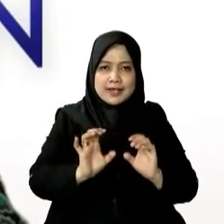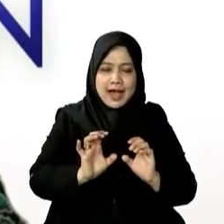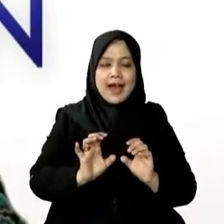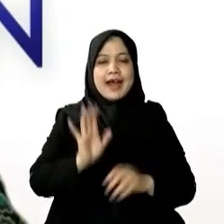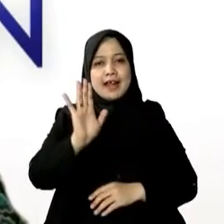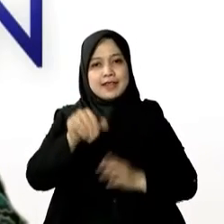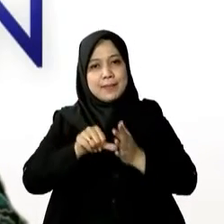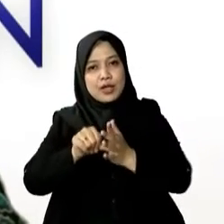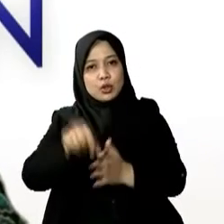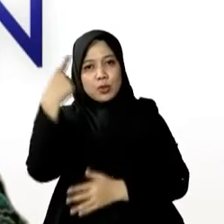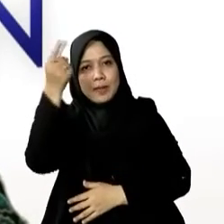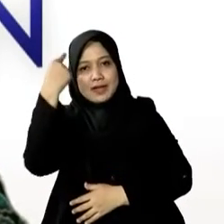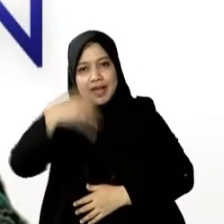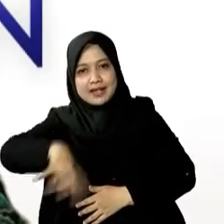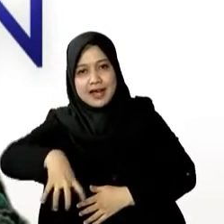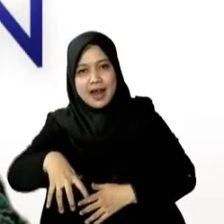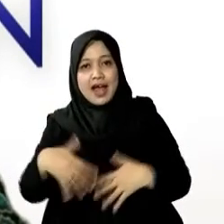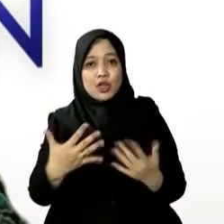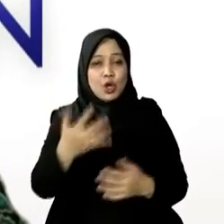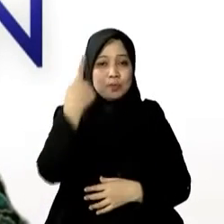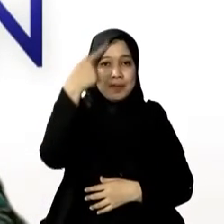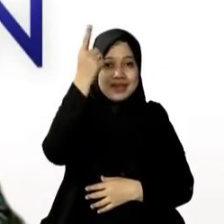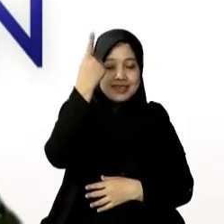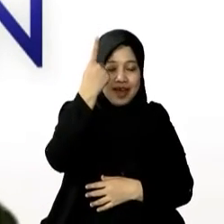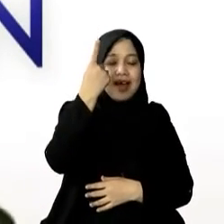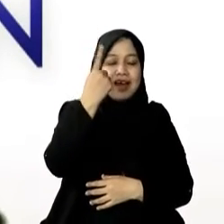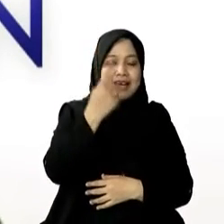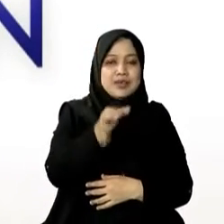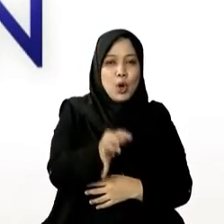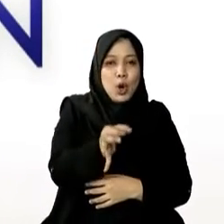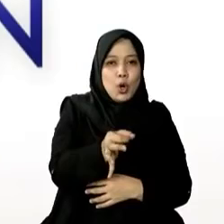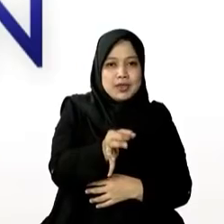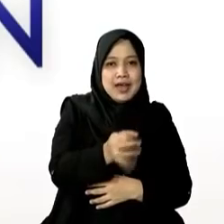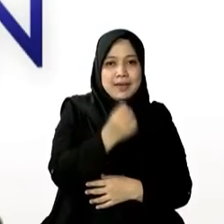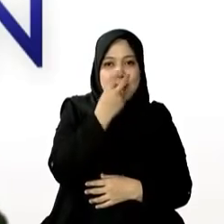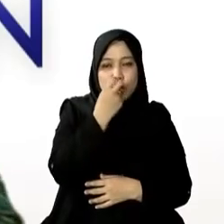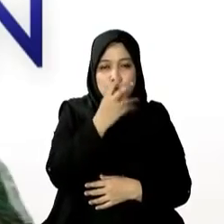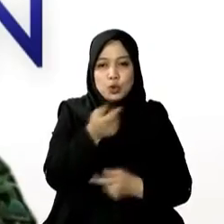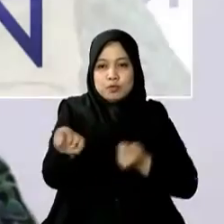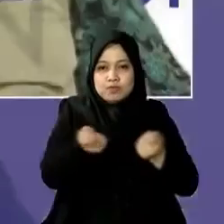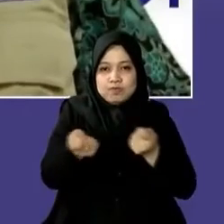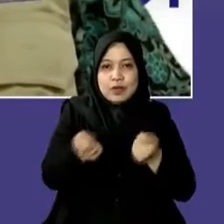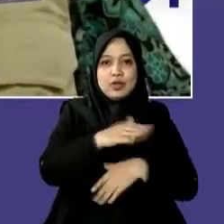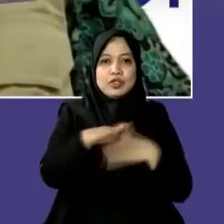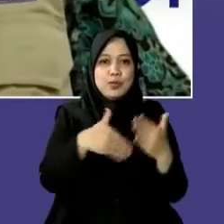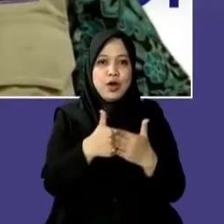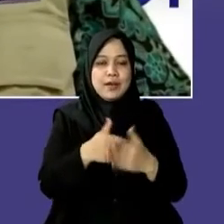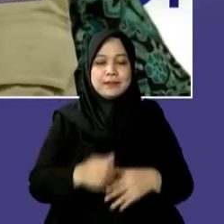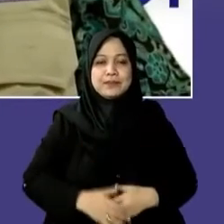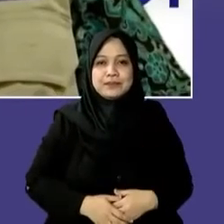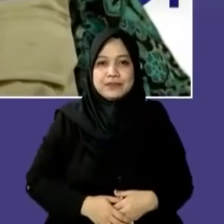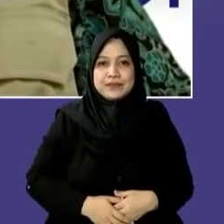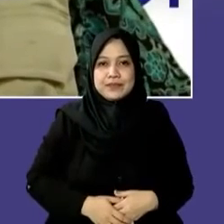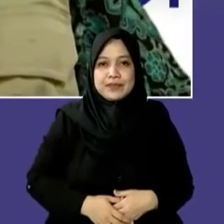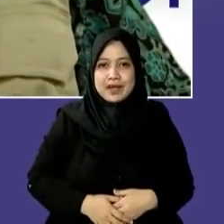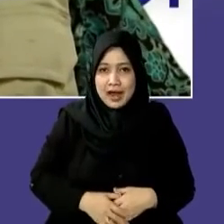Pemda maupun Pemerintah Kota Bandung untuk bisa mengendalikan semuanya nah dok Apakah